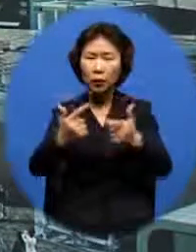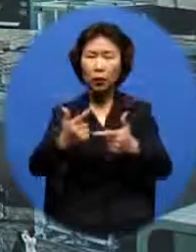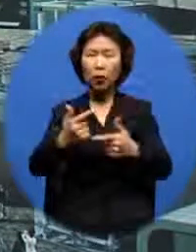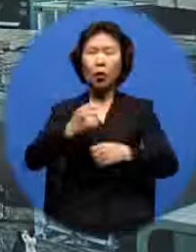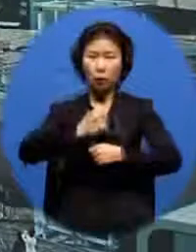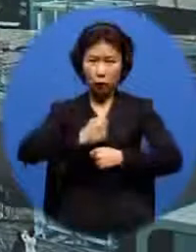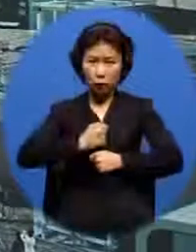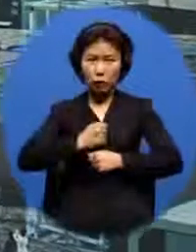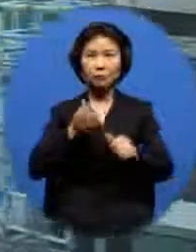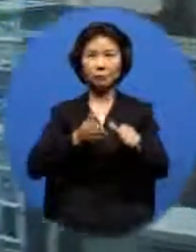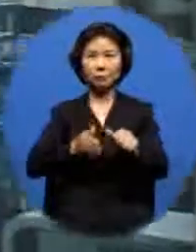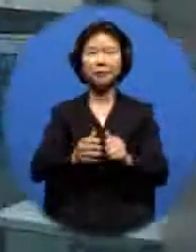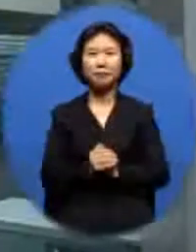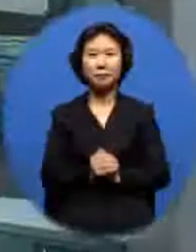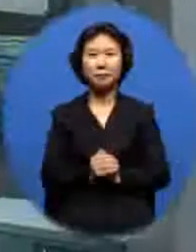주의를 기울이셔야겠습니다.